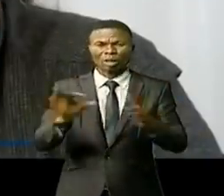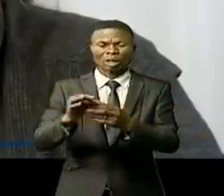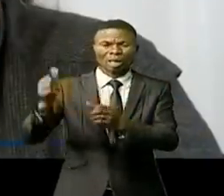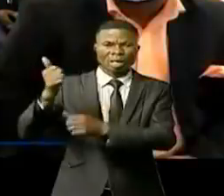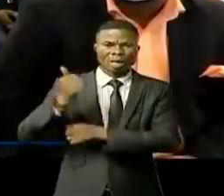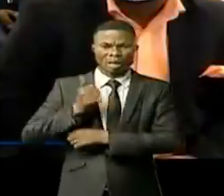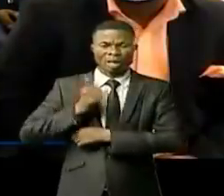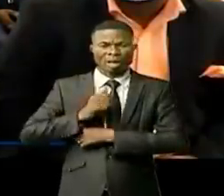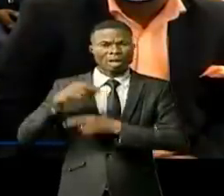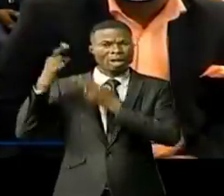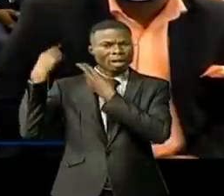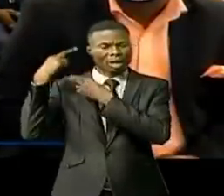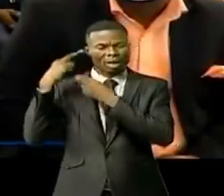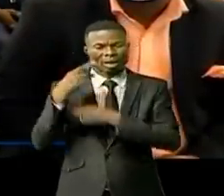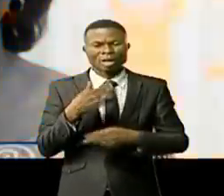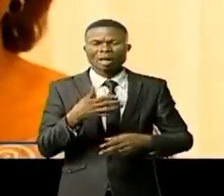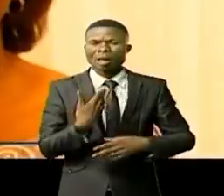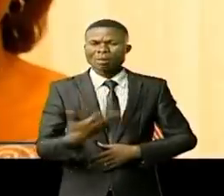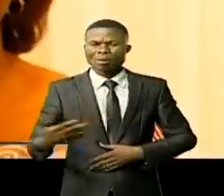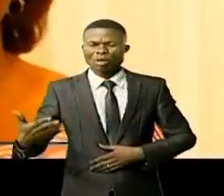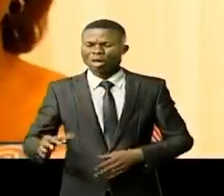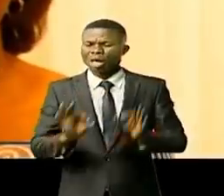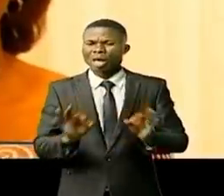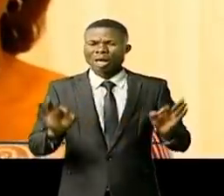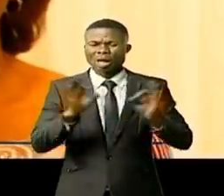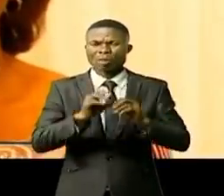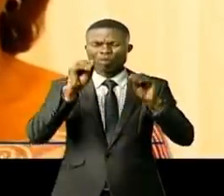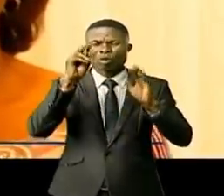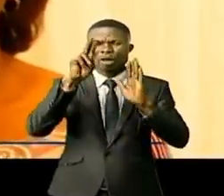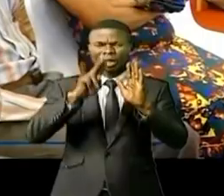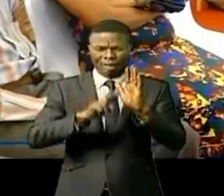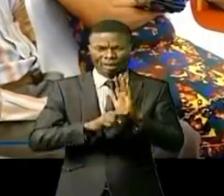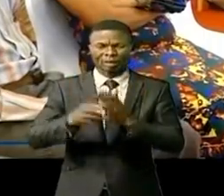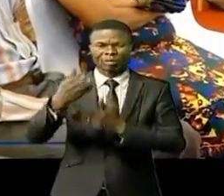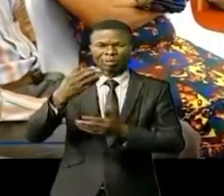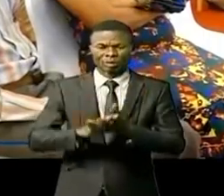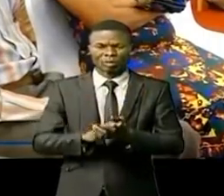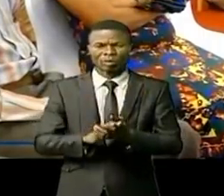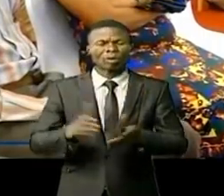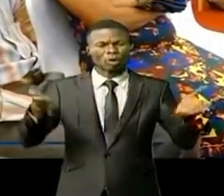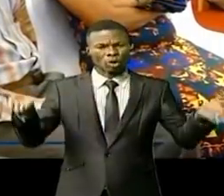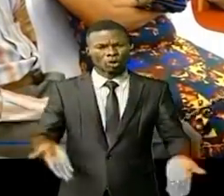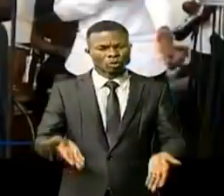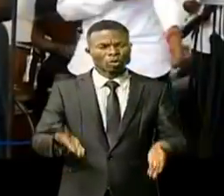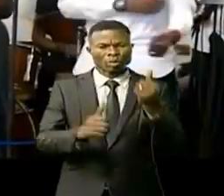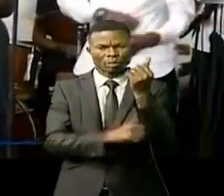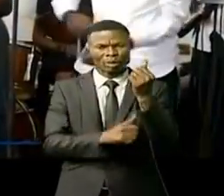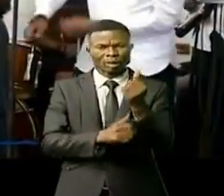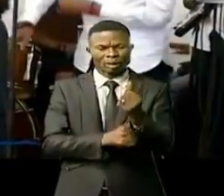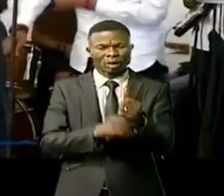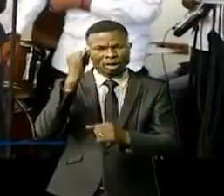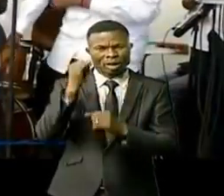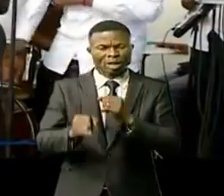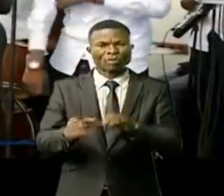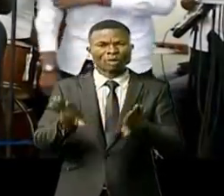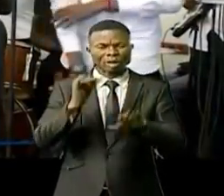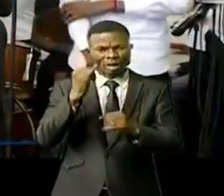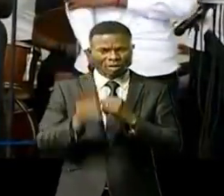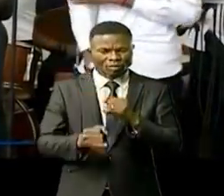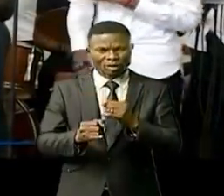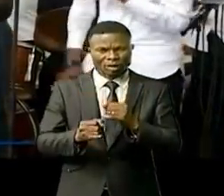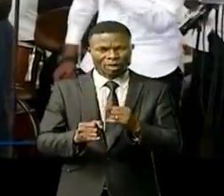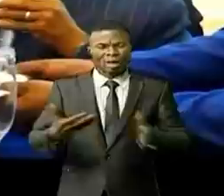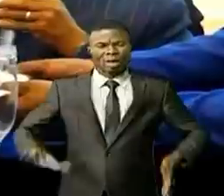la radio est un outil par excellence de l'enseignement interactif. L'assistance à cette cérémonie de clôture a eu l'occasion de savourer la